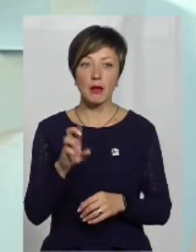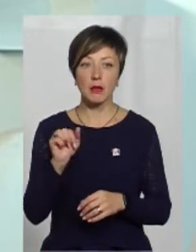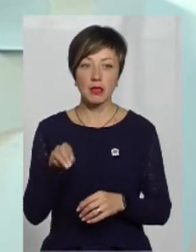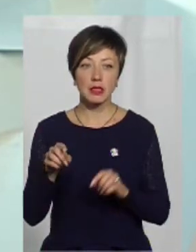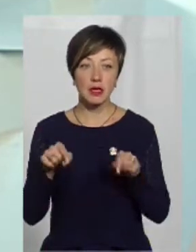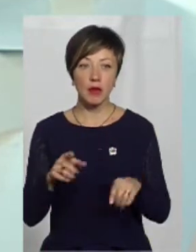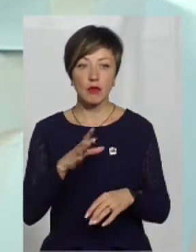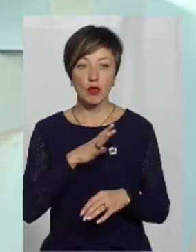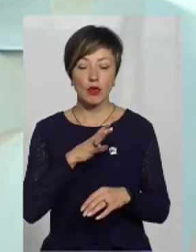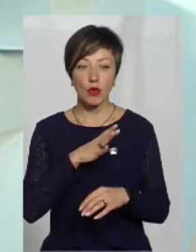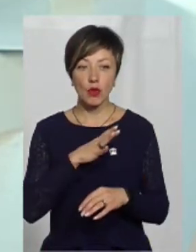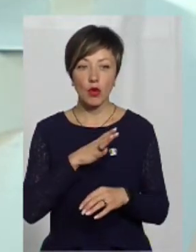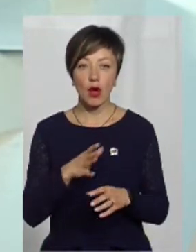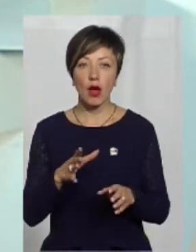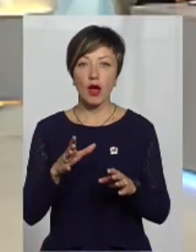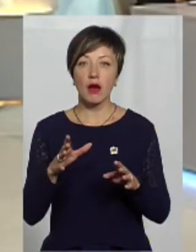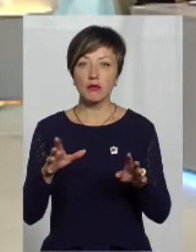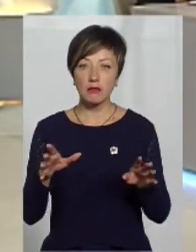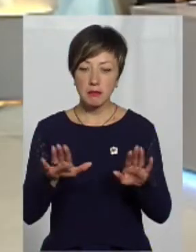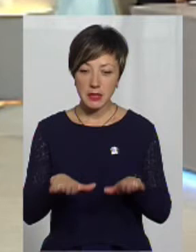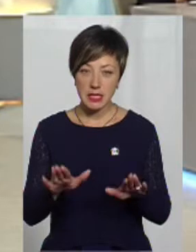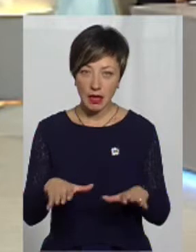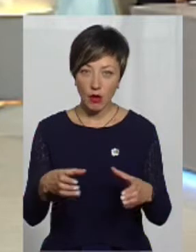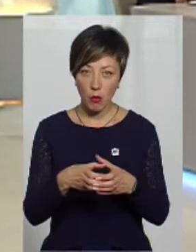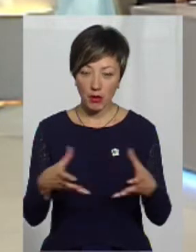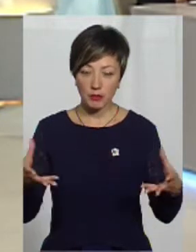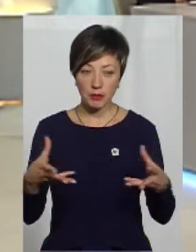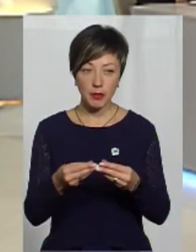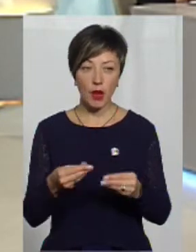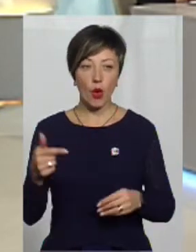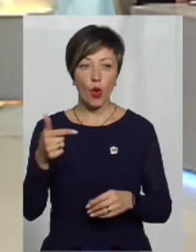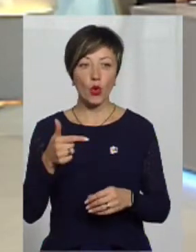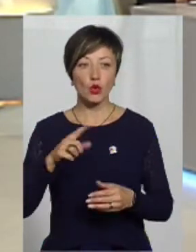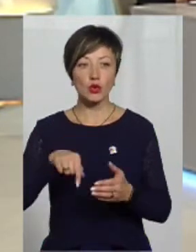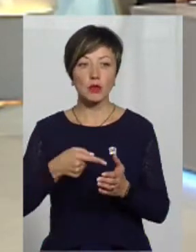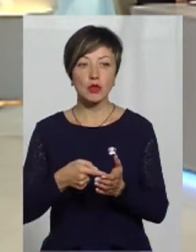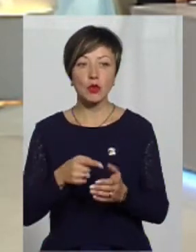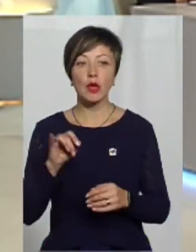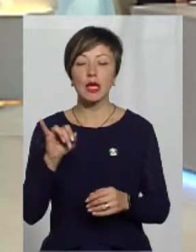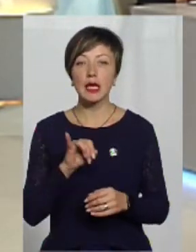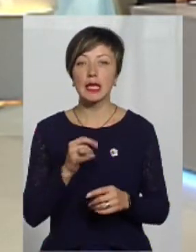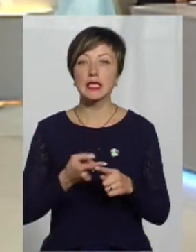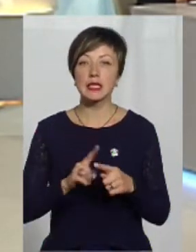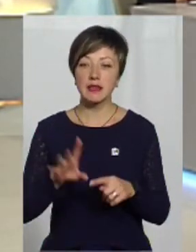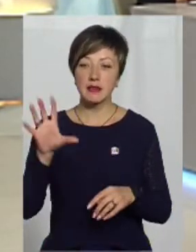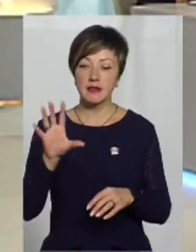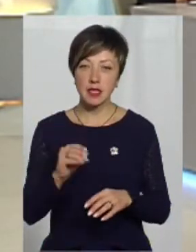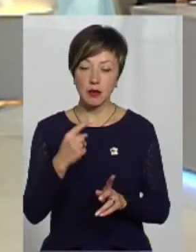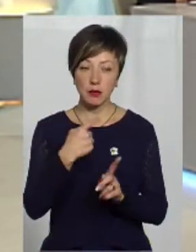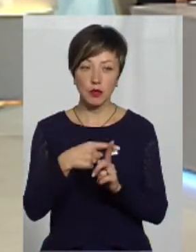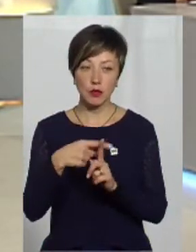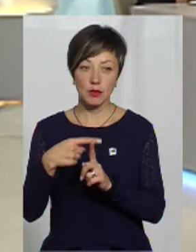там було піднято співфінансування з місцевої громади Городоцької міської, і якби оці всі